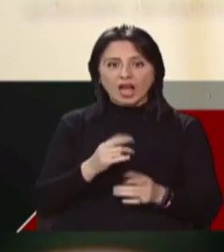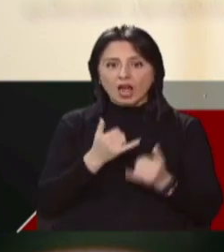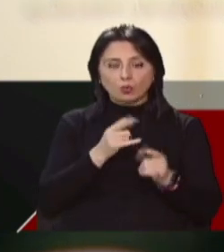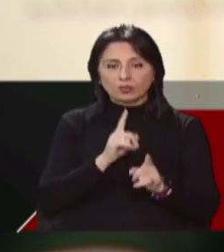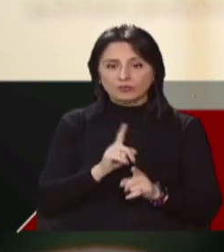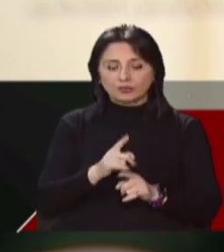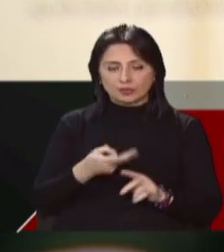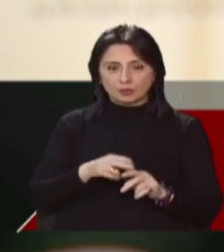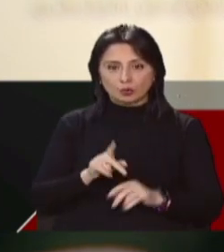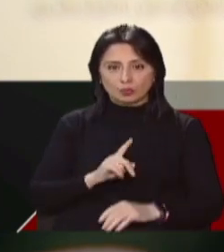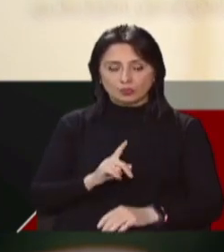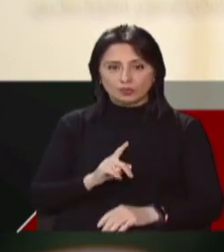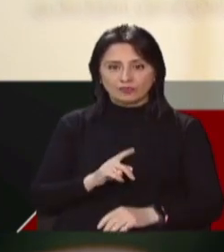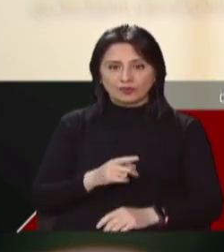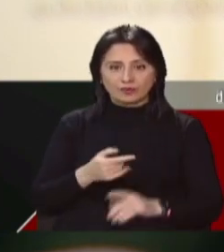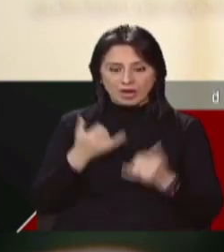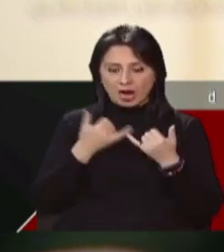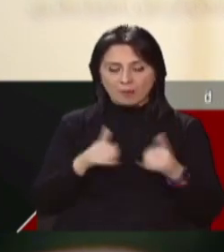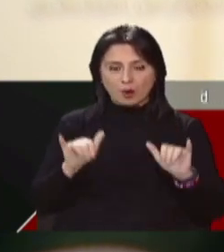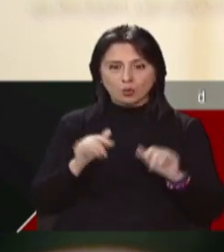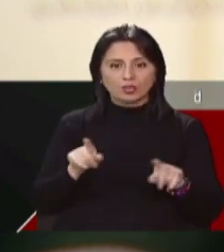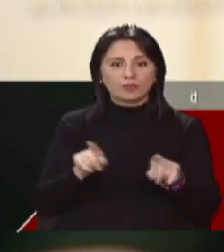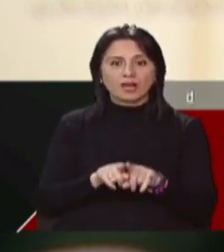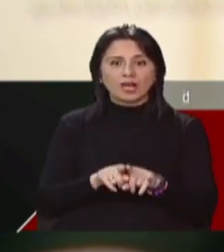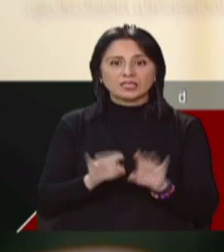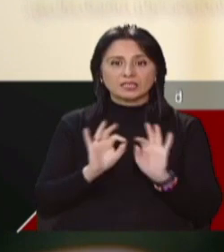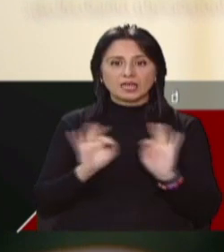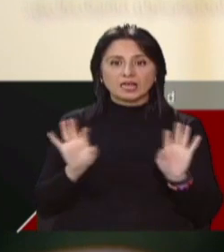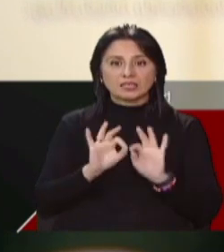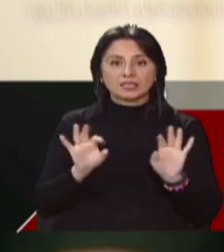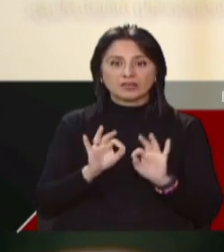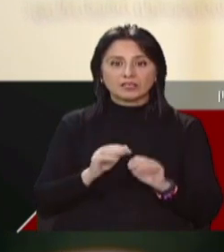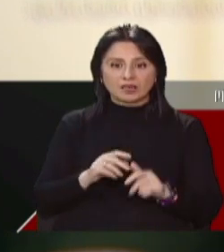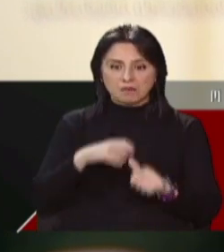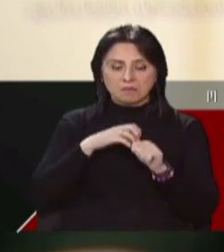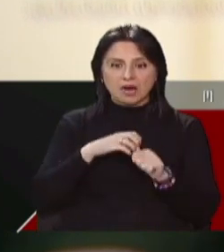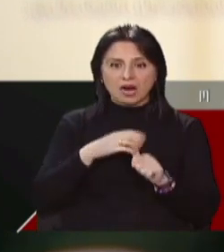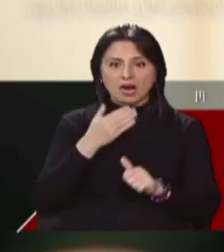ეკუთვნის, იმიტომ რომ გამოუგნებელია ასეთი განცხადებები მაღალი